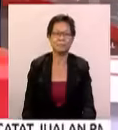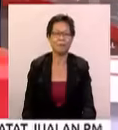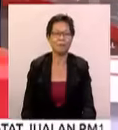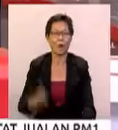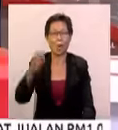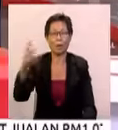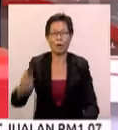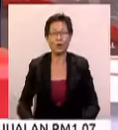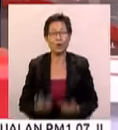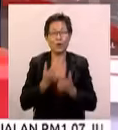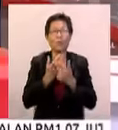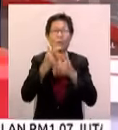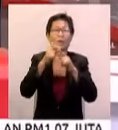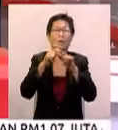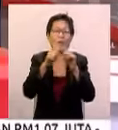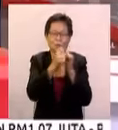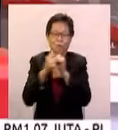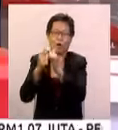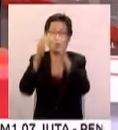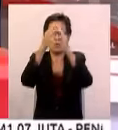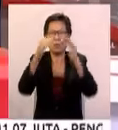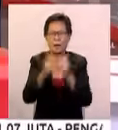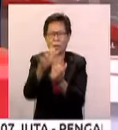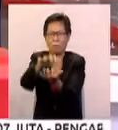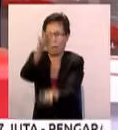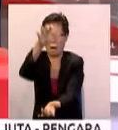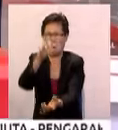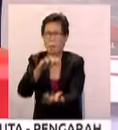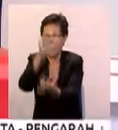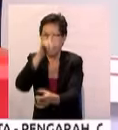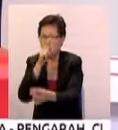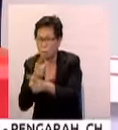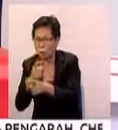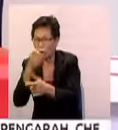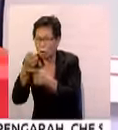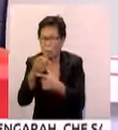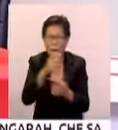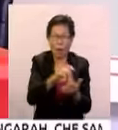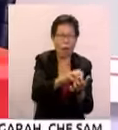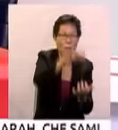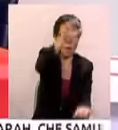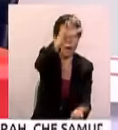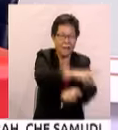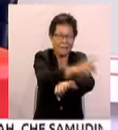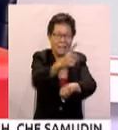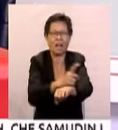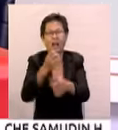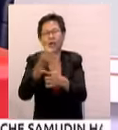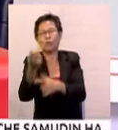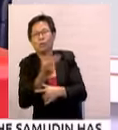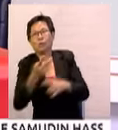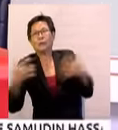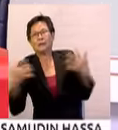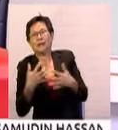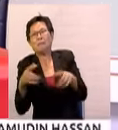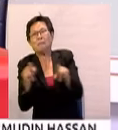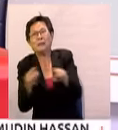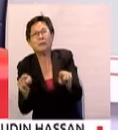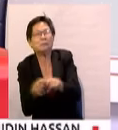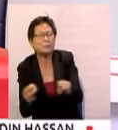Okey, hidup serumah dengan buaya. Tapi saya tak pasti buaya betul ataupun buaya darat. Apa-apa pun dua-dua tu seram.